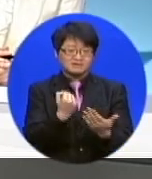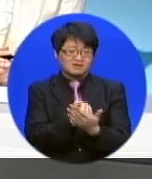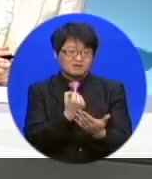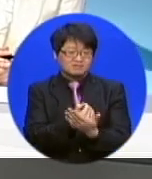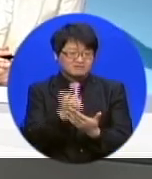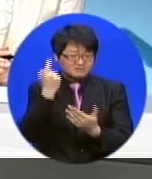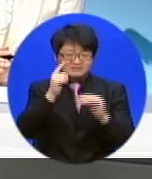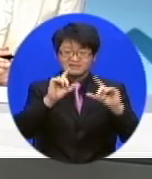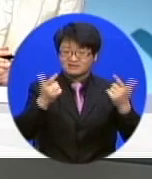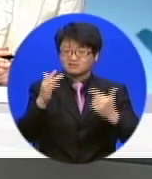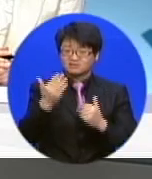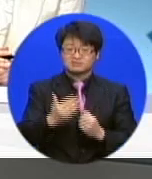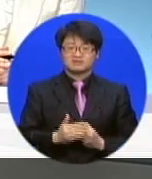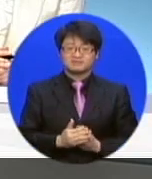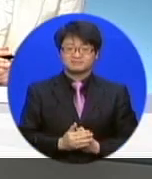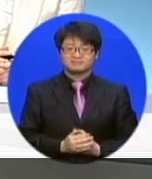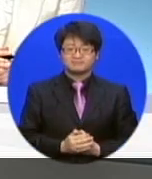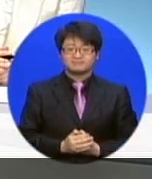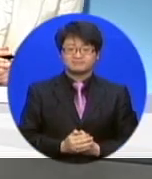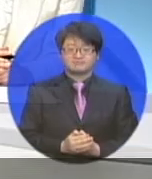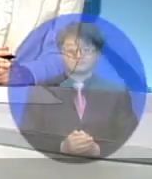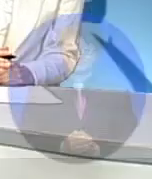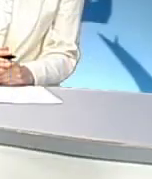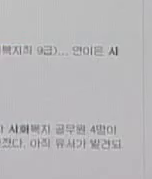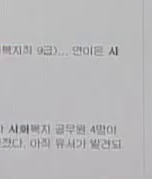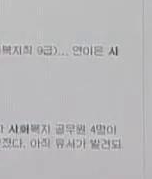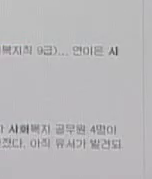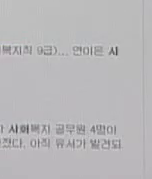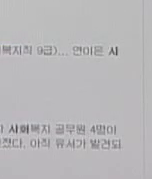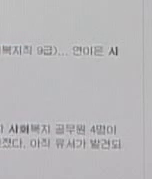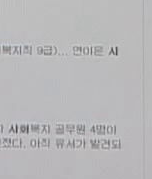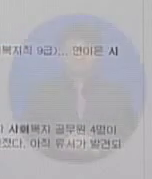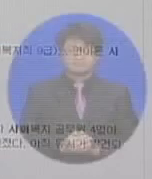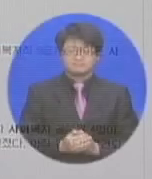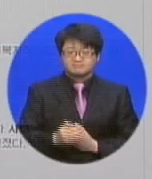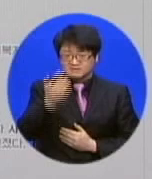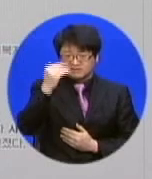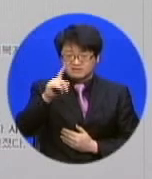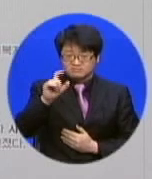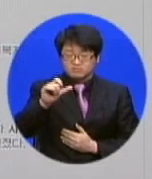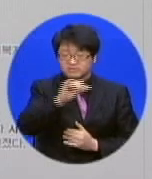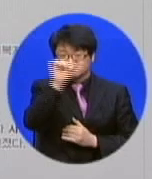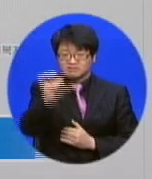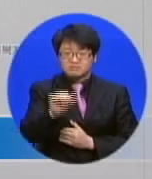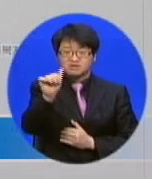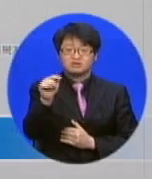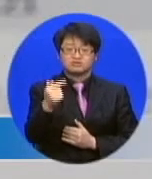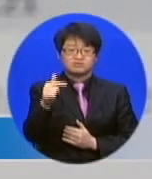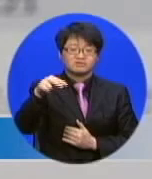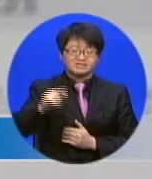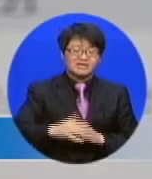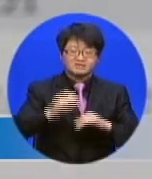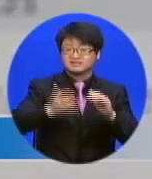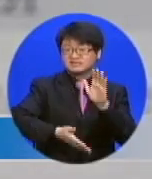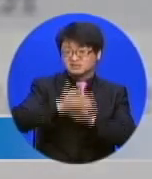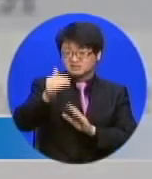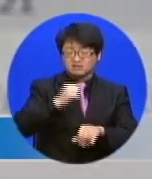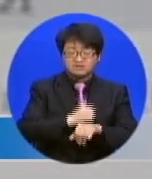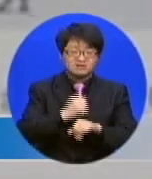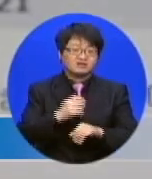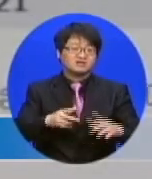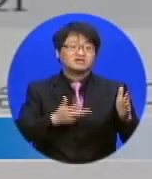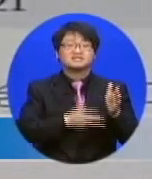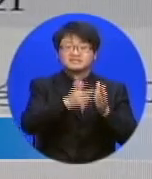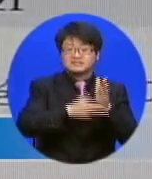소식이 들리지 않아야 합니다. 안서영 기자의 보도입니다. 지난 15일 새벽 논산시청 소속 사회복지사가 열차에 몸을